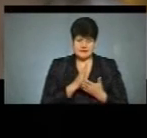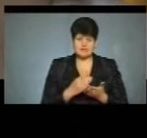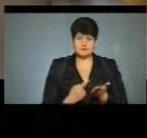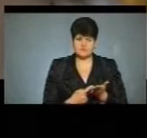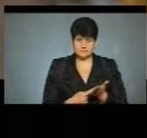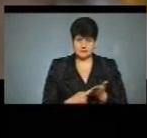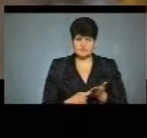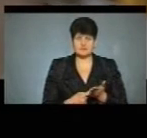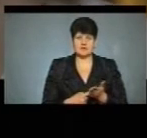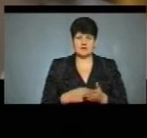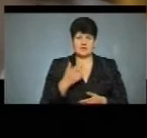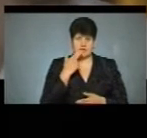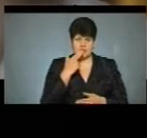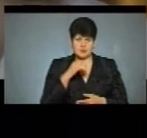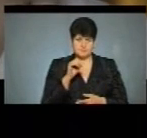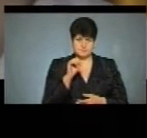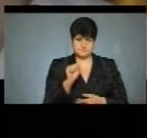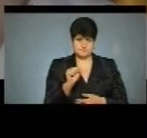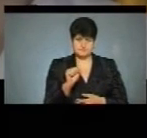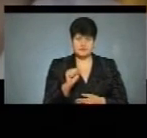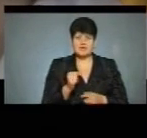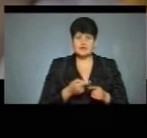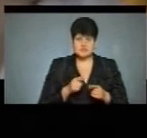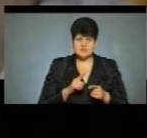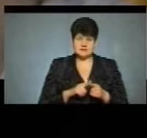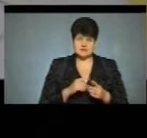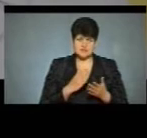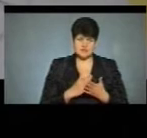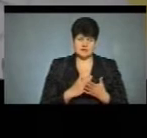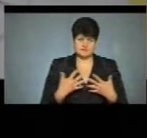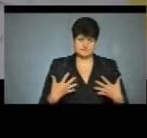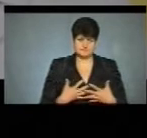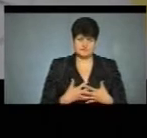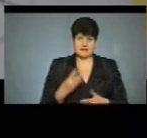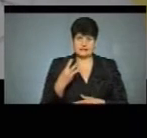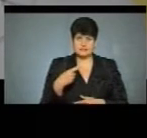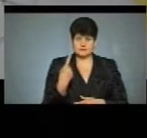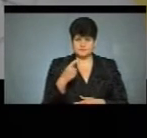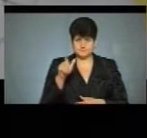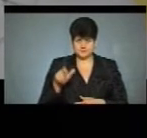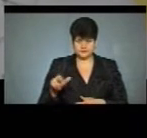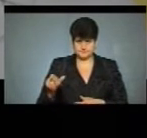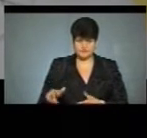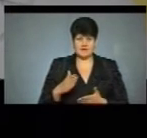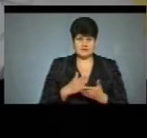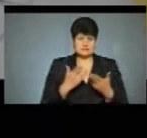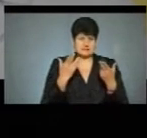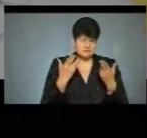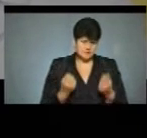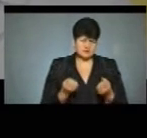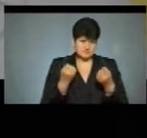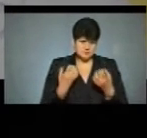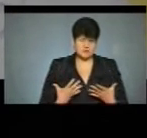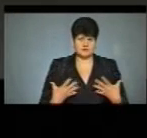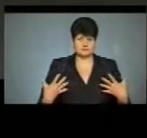підтверджена лабораторно вірус грипу А і відповідно є вірусна пневмонія. 31 пацієнт знаходиться звичайною